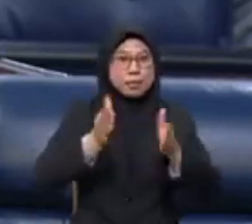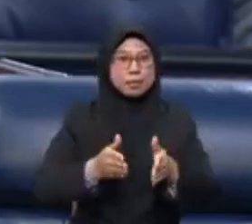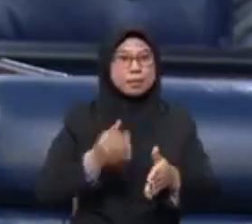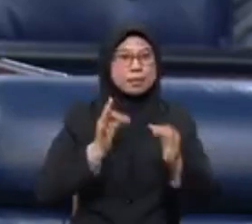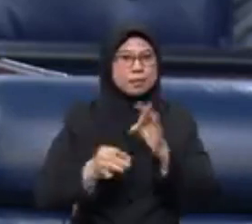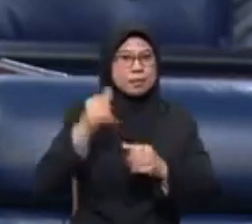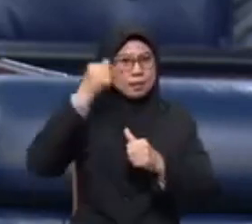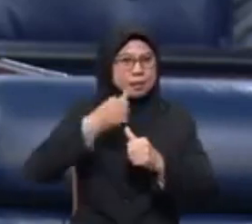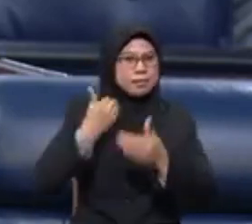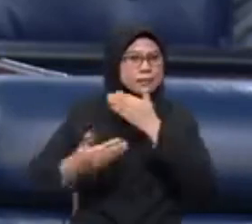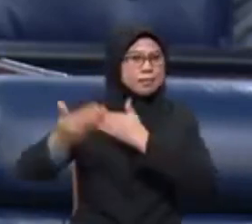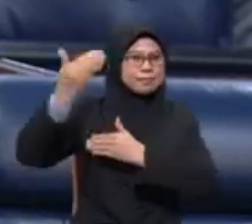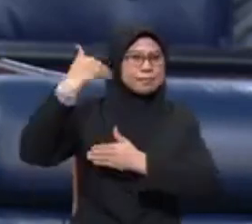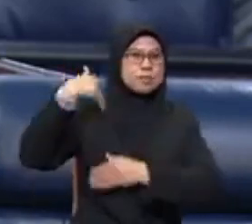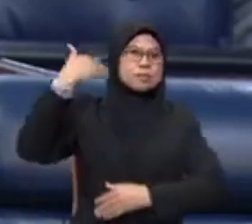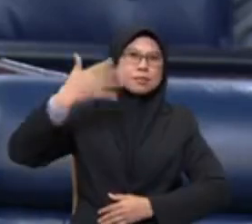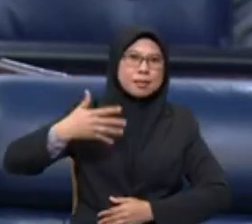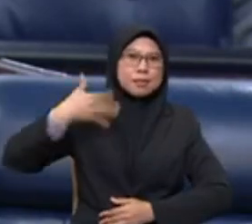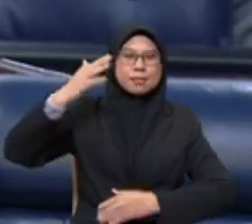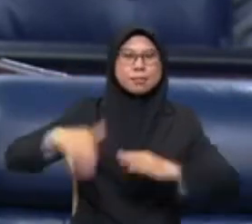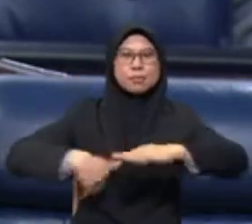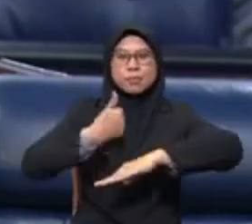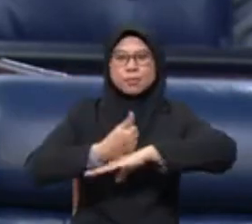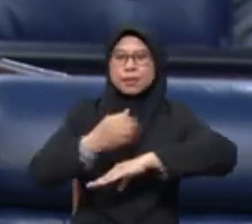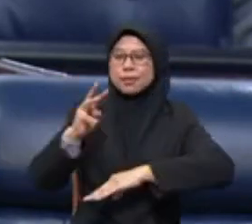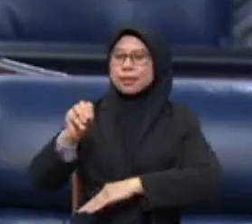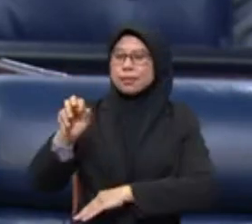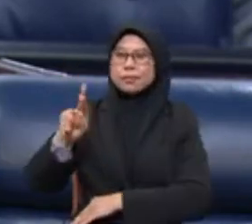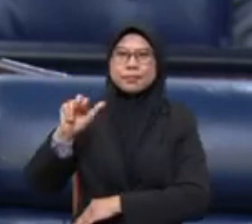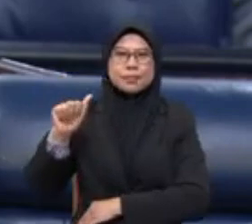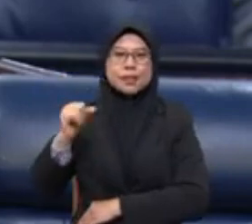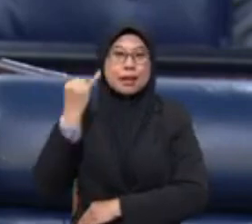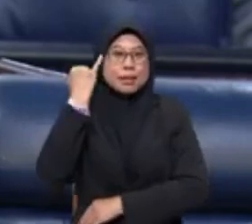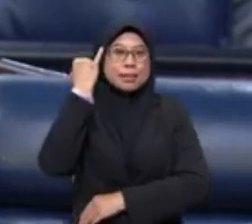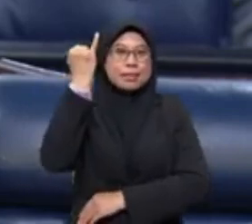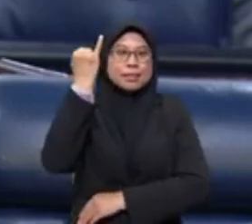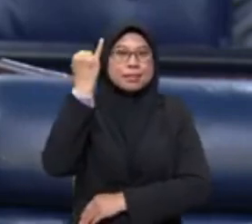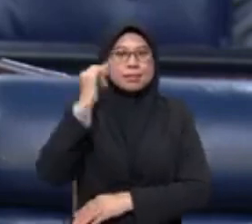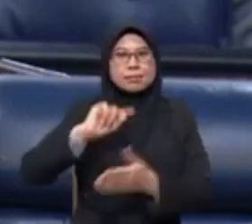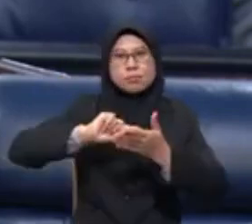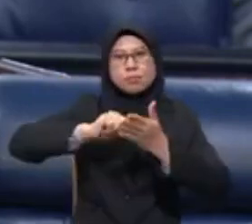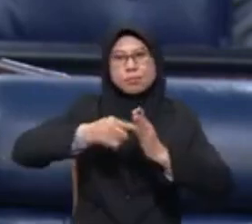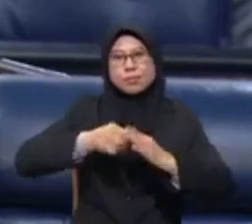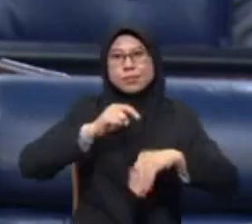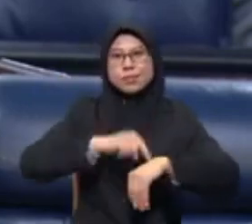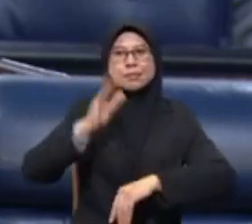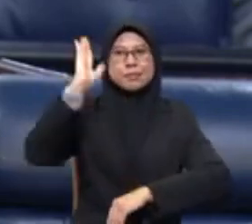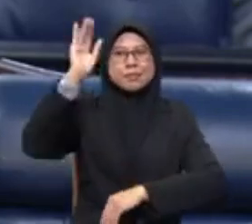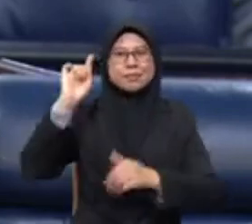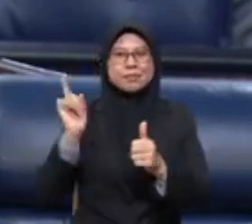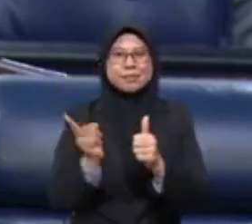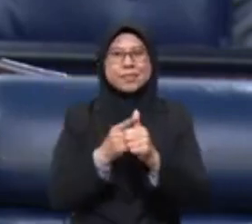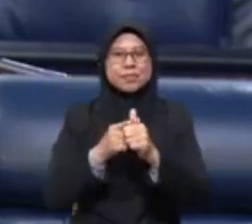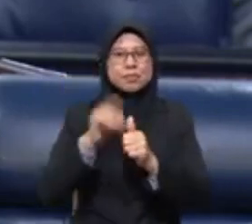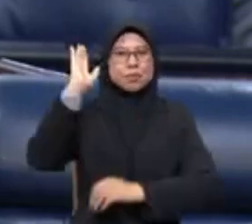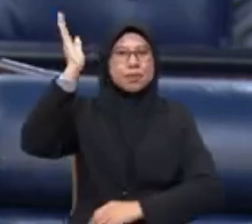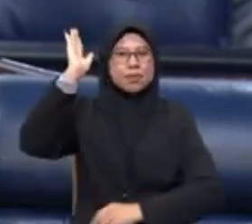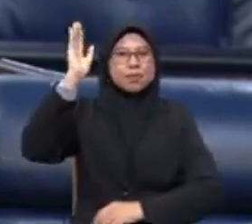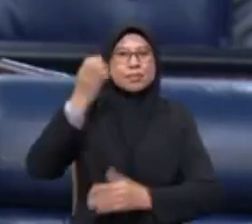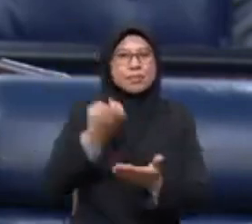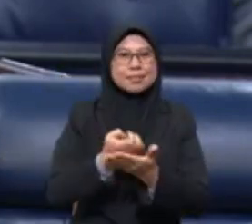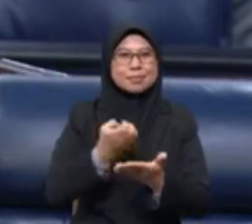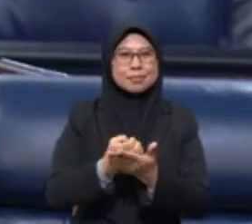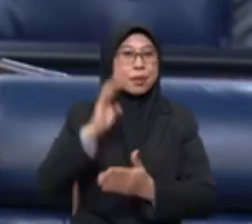mengimbas kembali sejarah penubuhan MARA, cetusan idea tersebut telah bermula ketika persidangan pertama Kongres